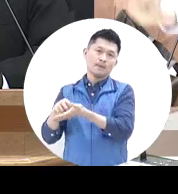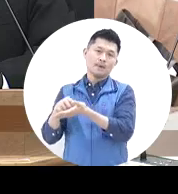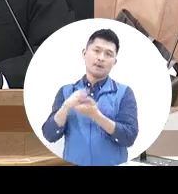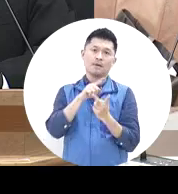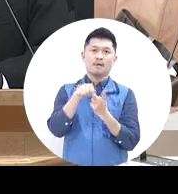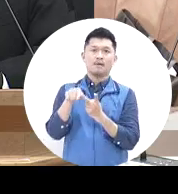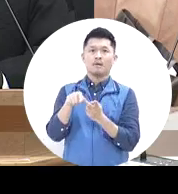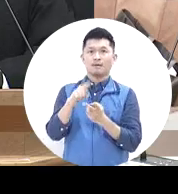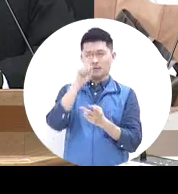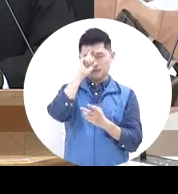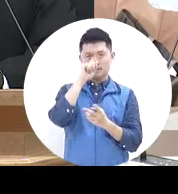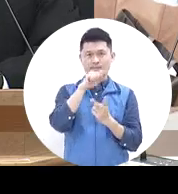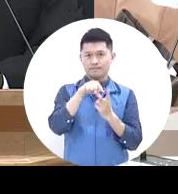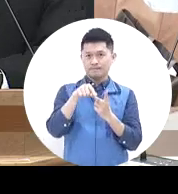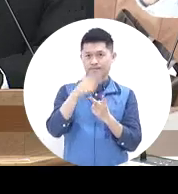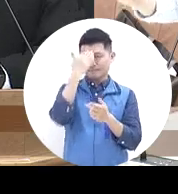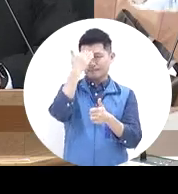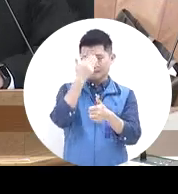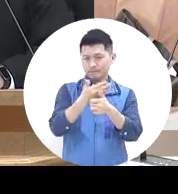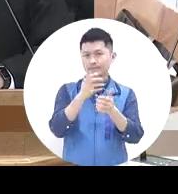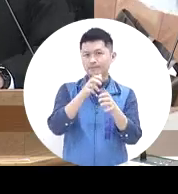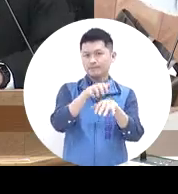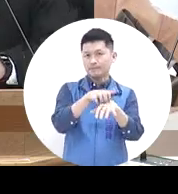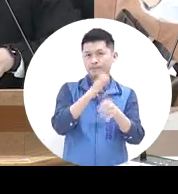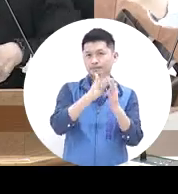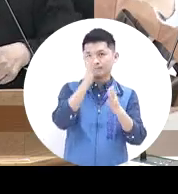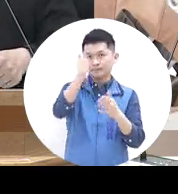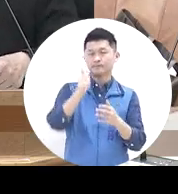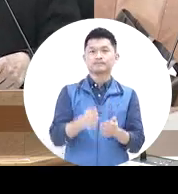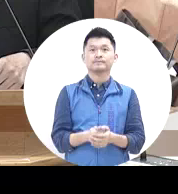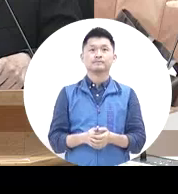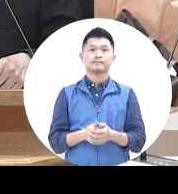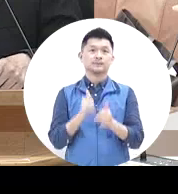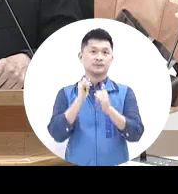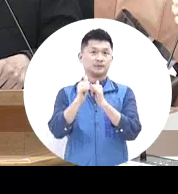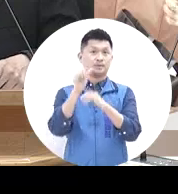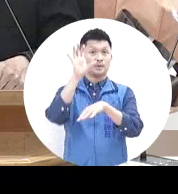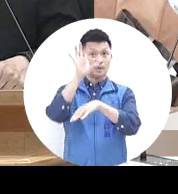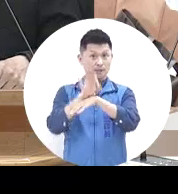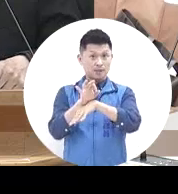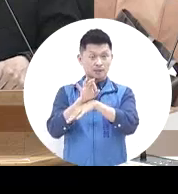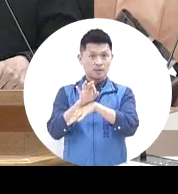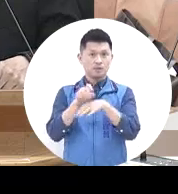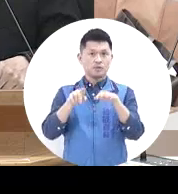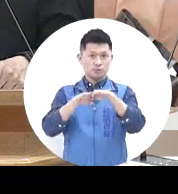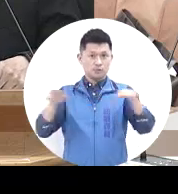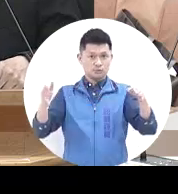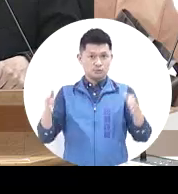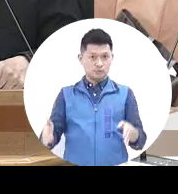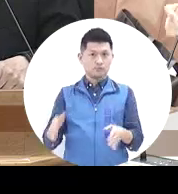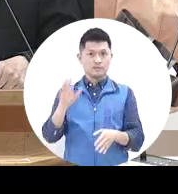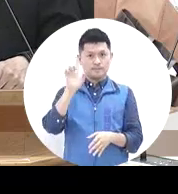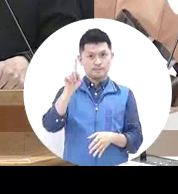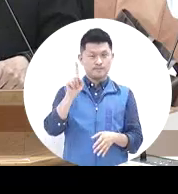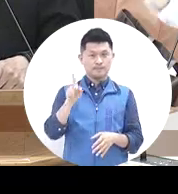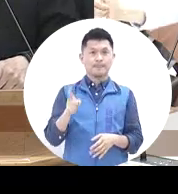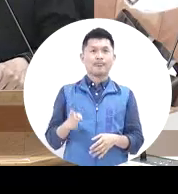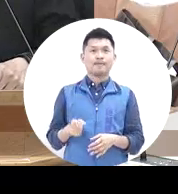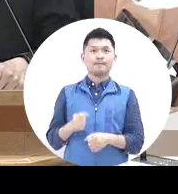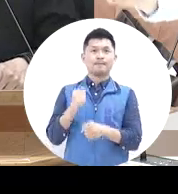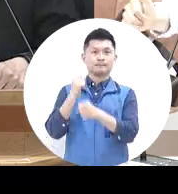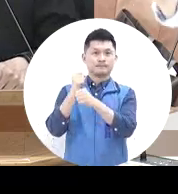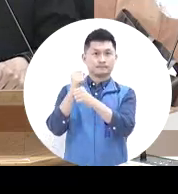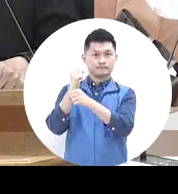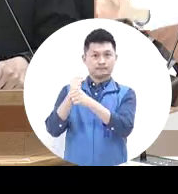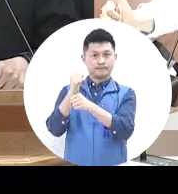定要拜到侯市长，而且伫社会课一个窗口，我们还可以以工代政来请